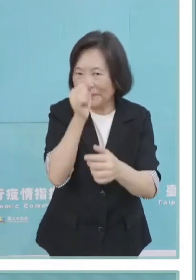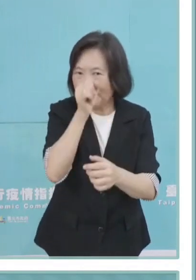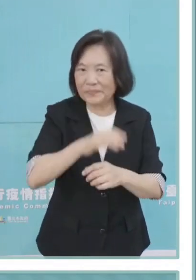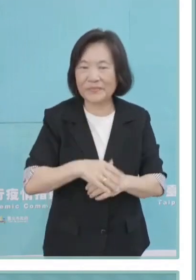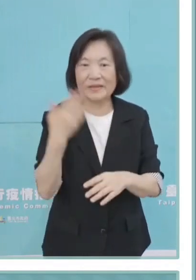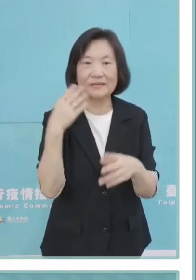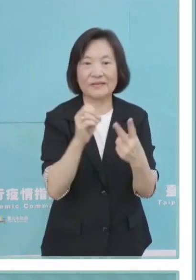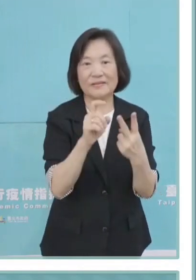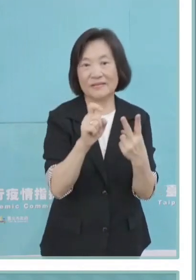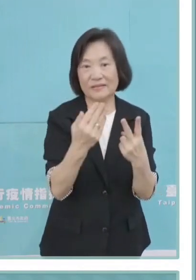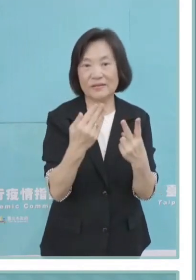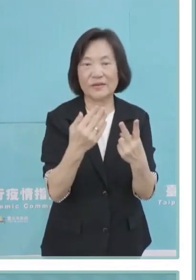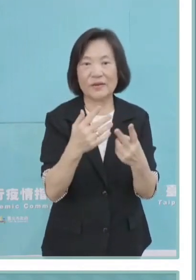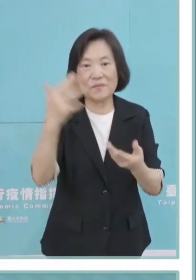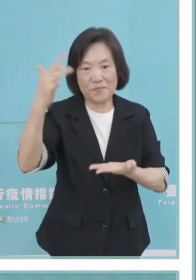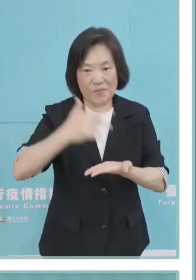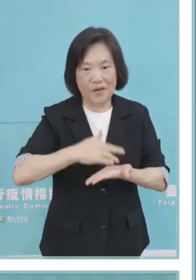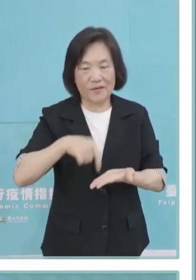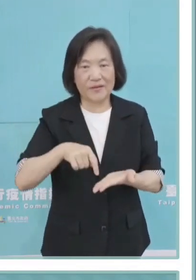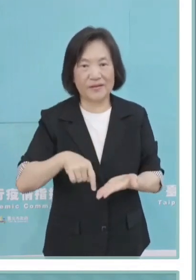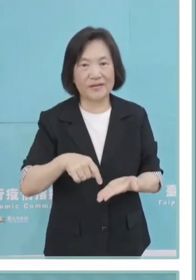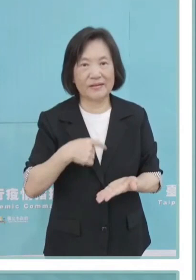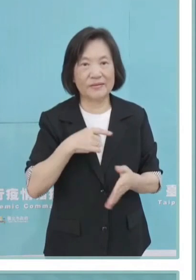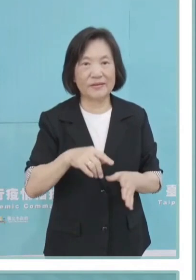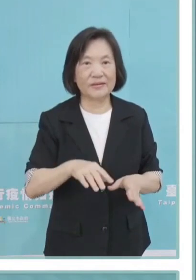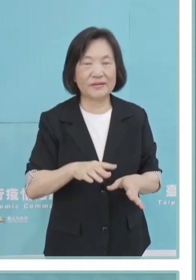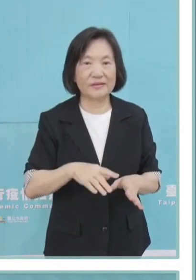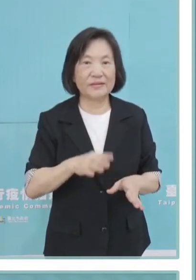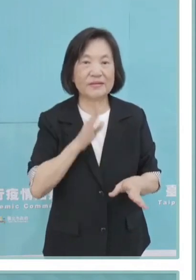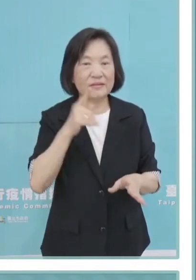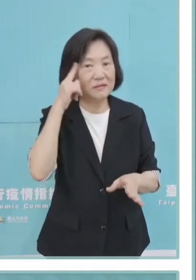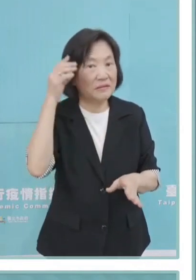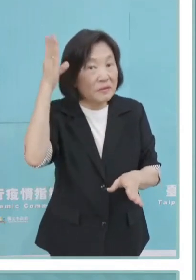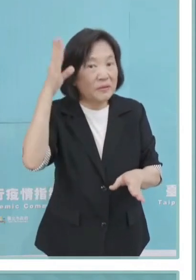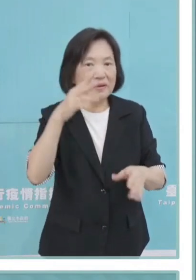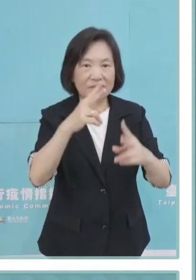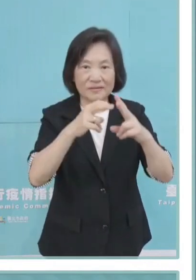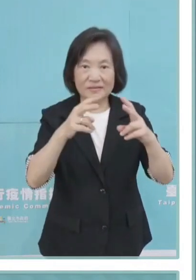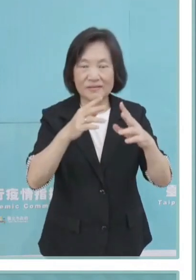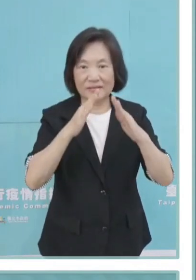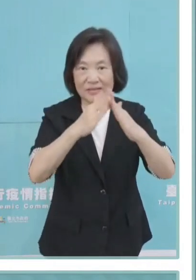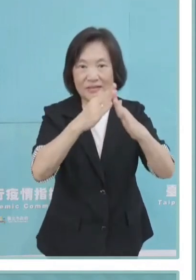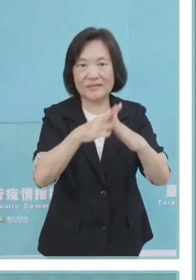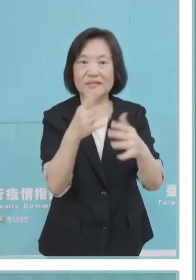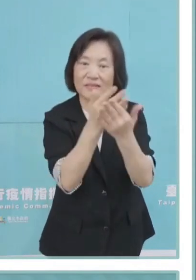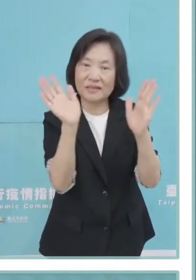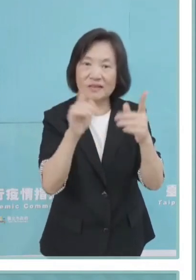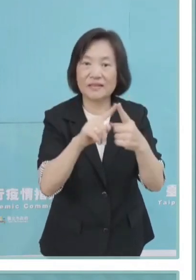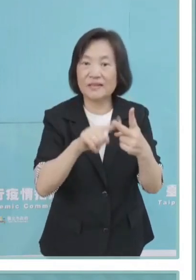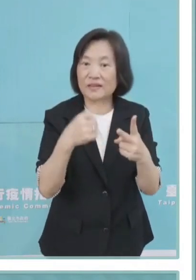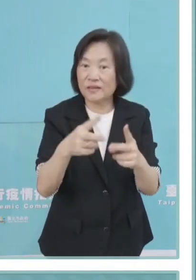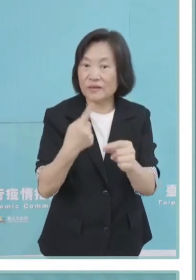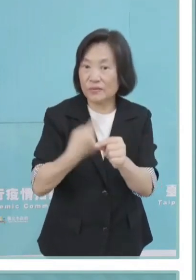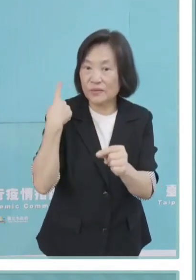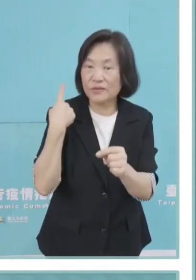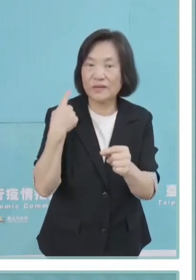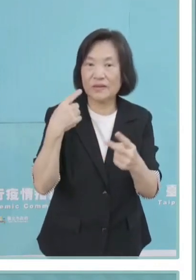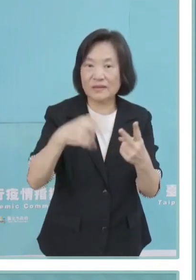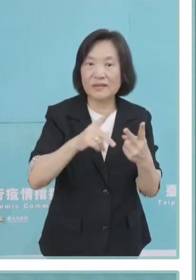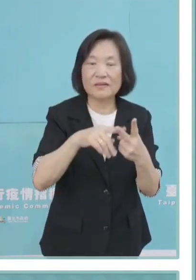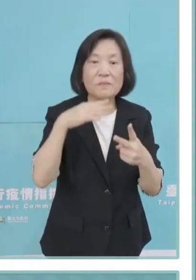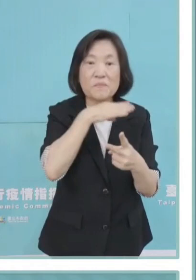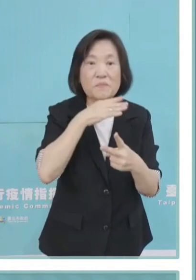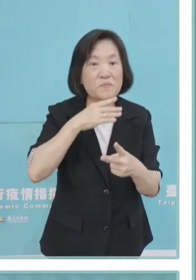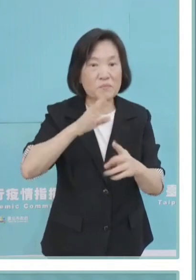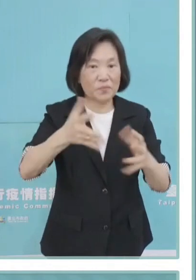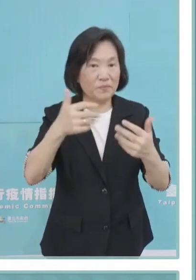在2019年就来参加我们的智慧城市展嘛，然后去年又随着捷克